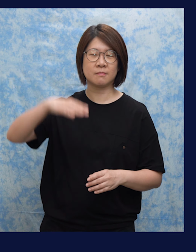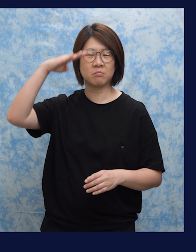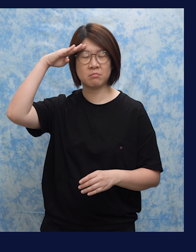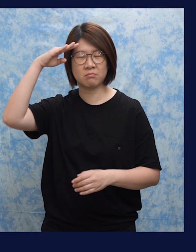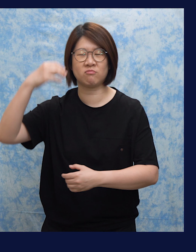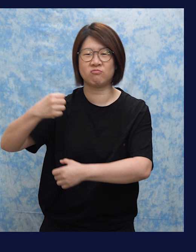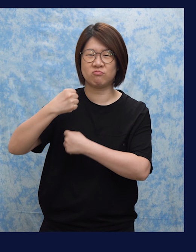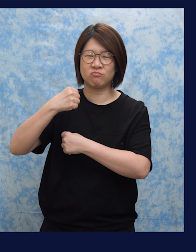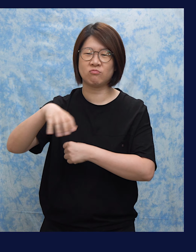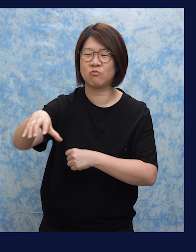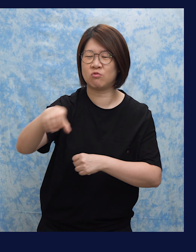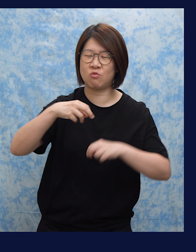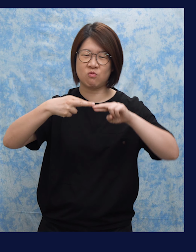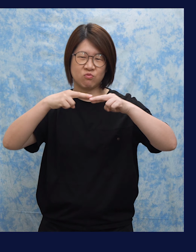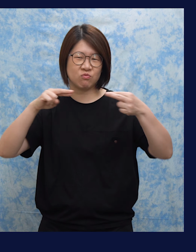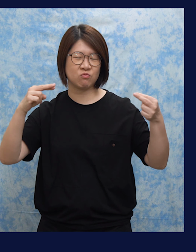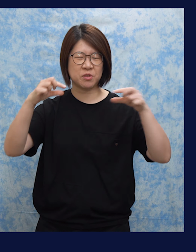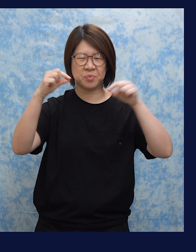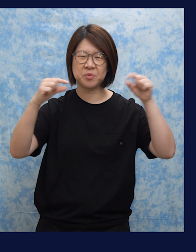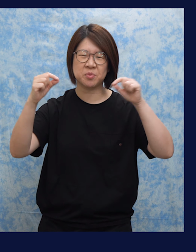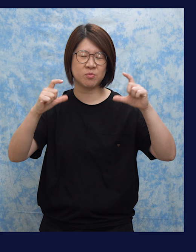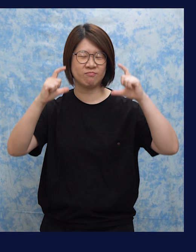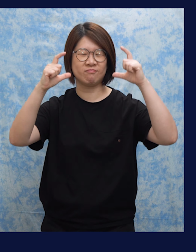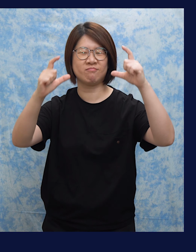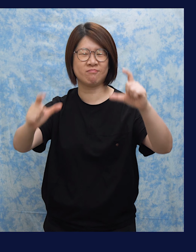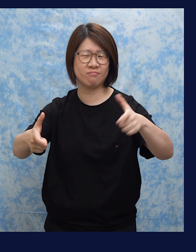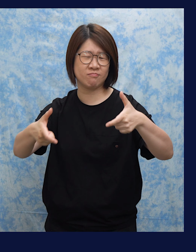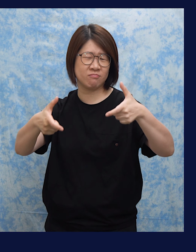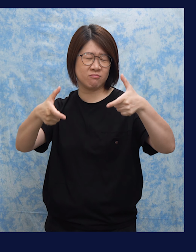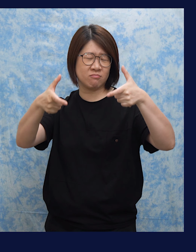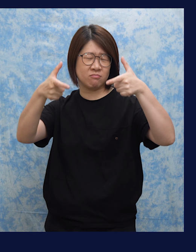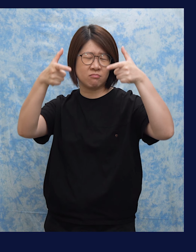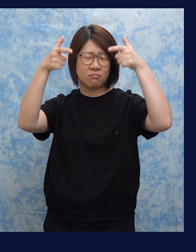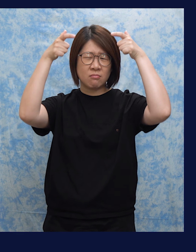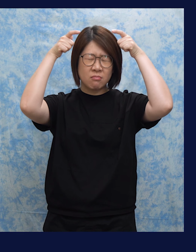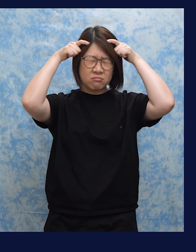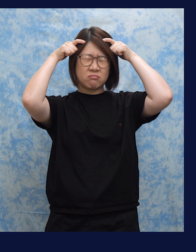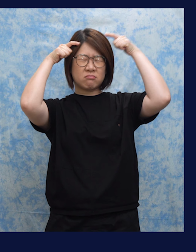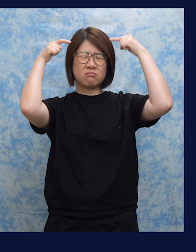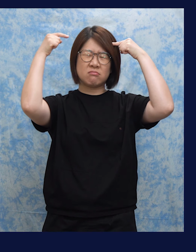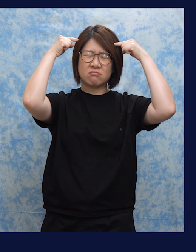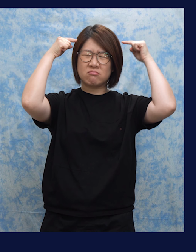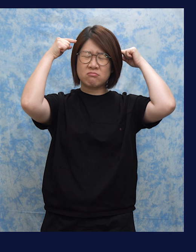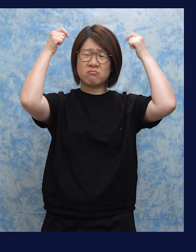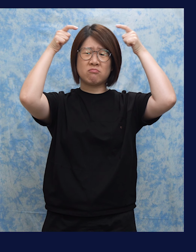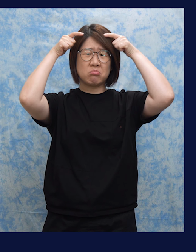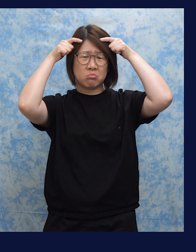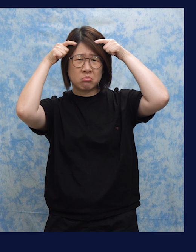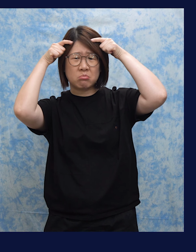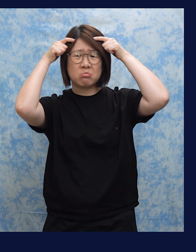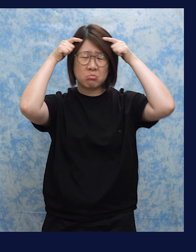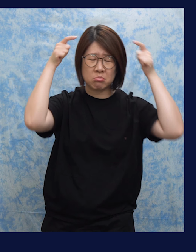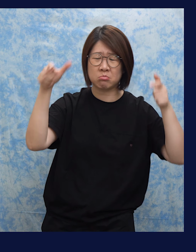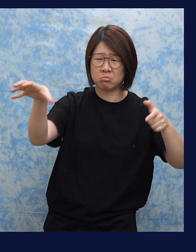Und die Christknechte flochten eine Krone von Dornen und saßten sie auf sein